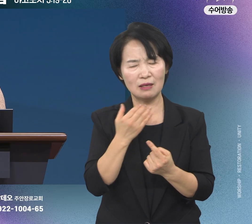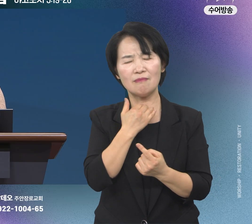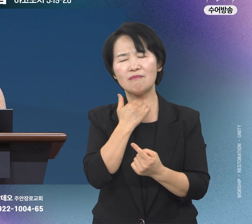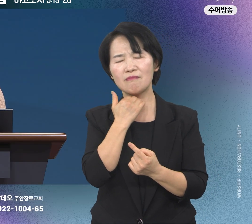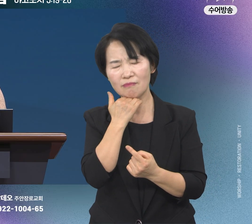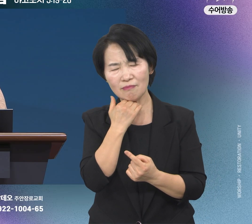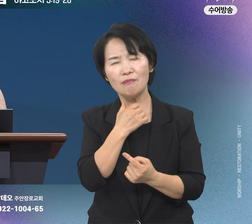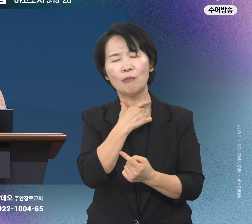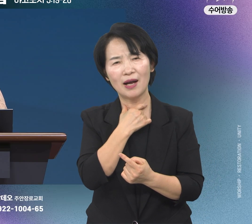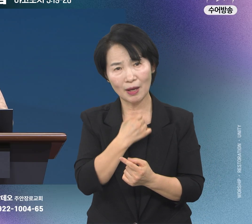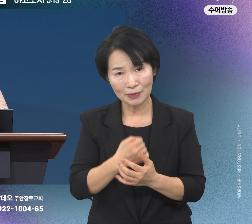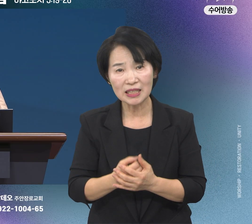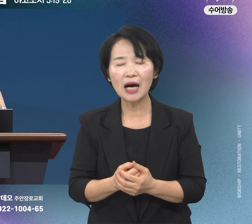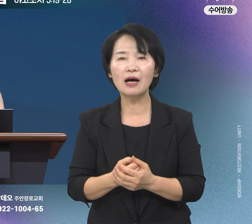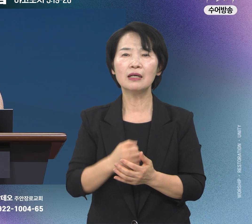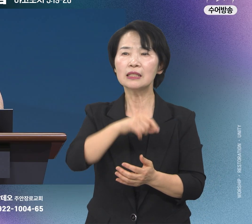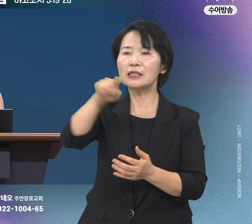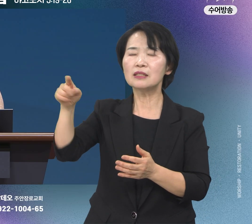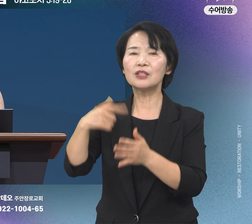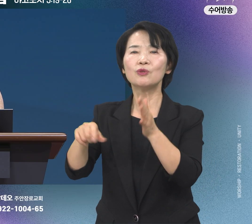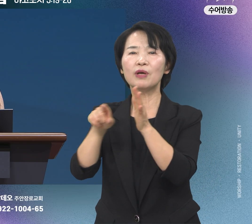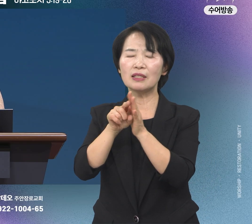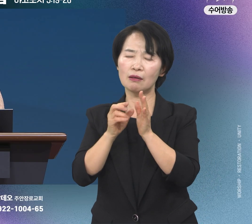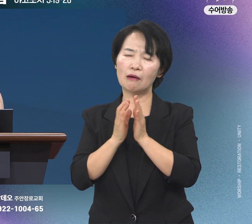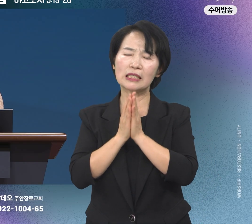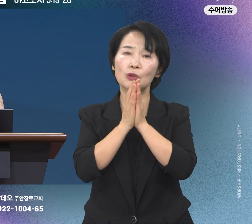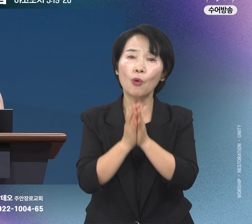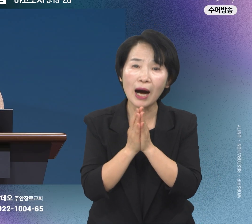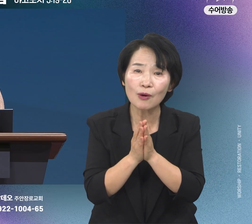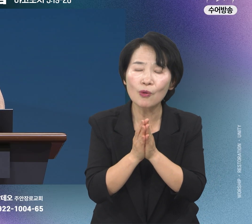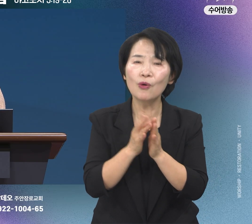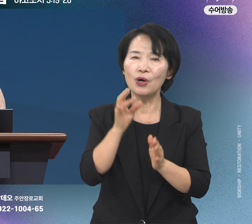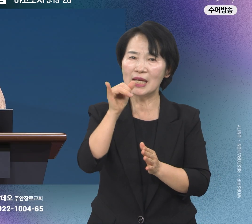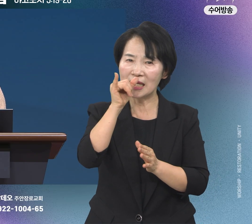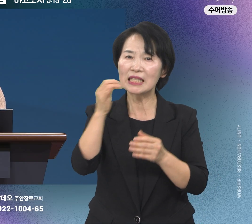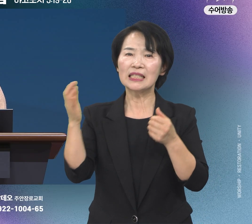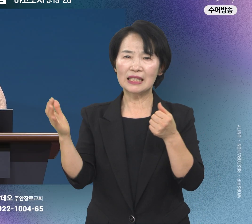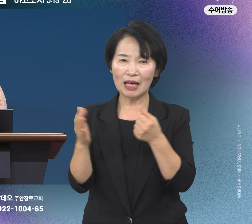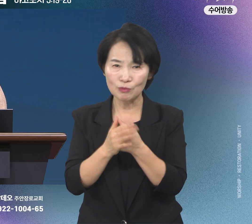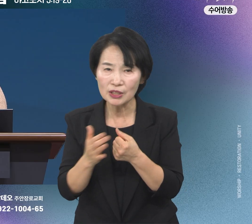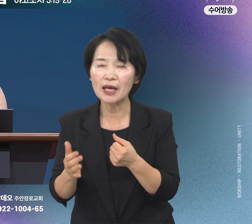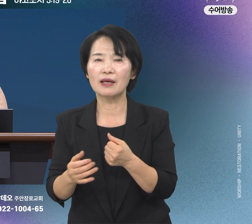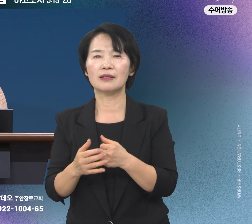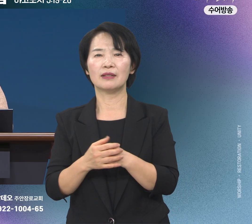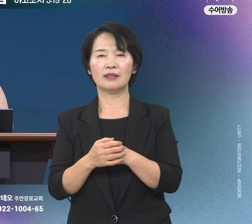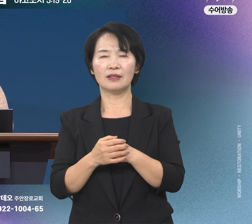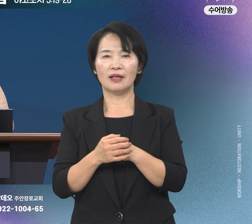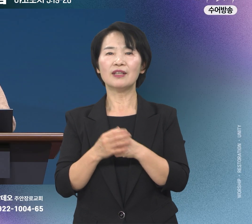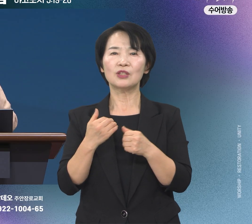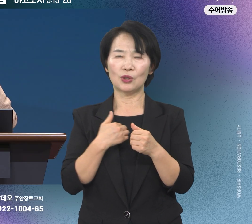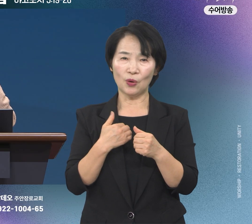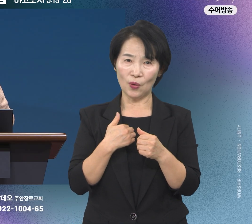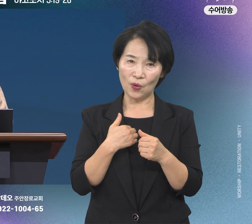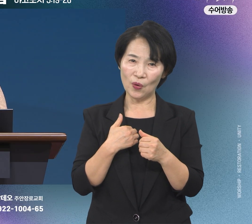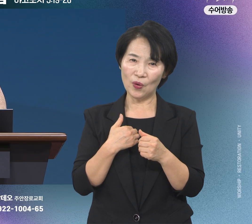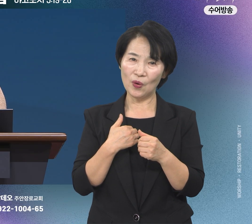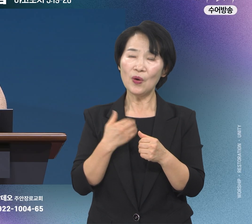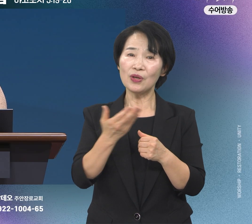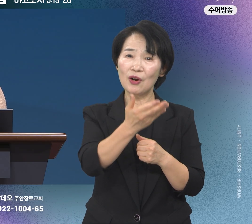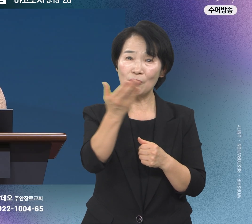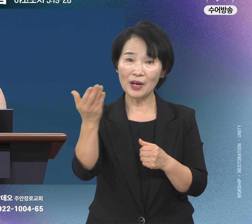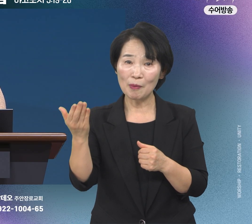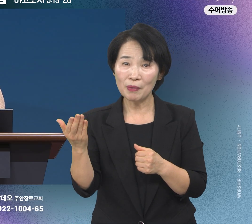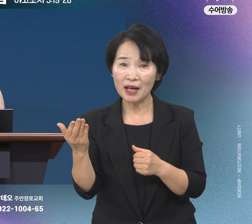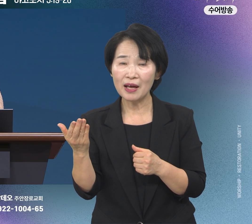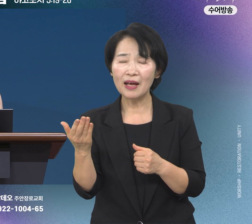이미 그런 자들을 위하여서 기도하고 있으셨고 기도하고 있기 때문에 제가 여러분 앞에 다시